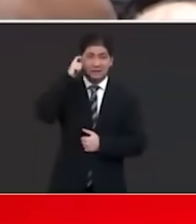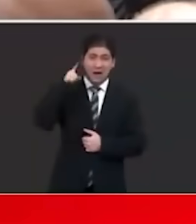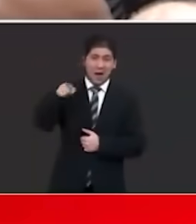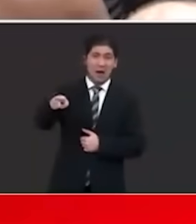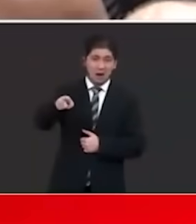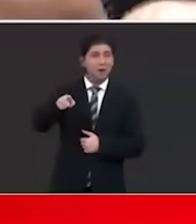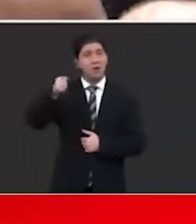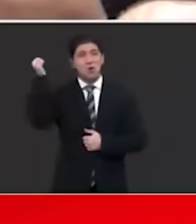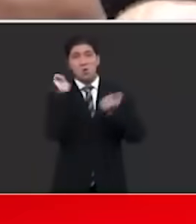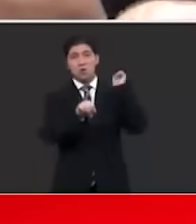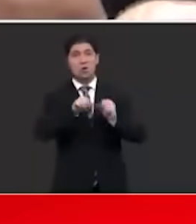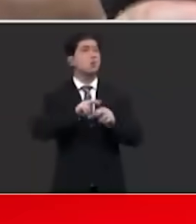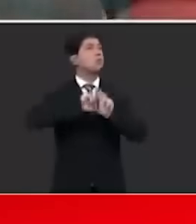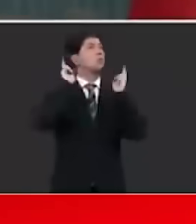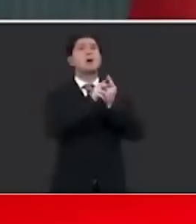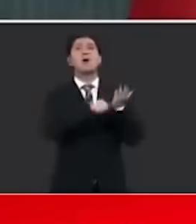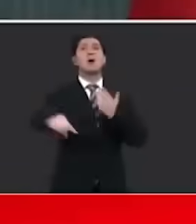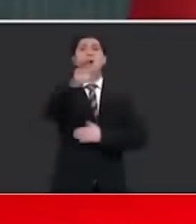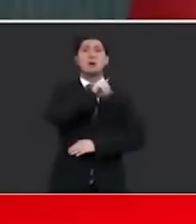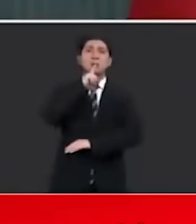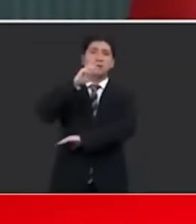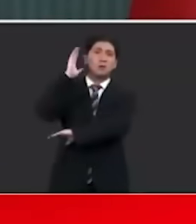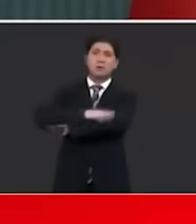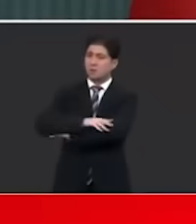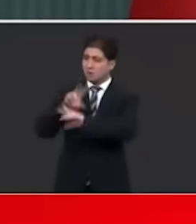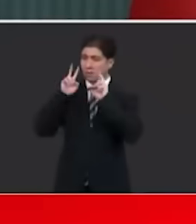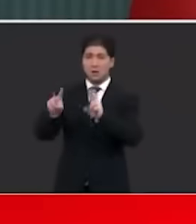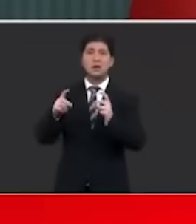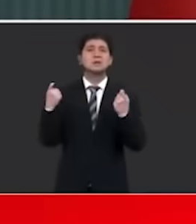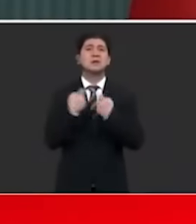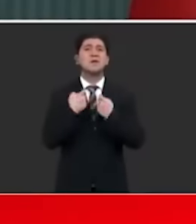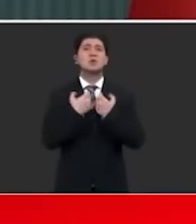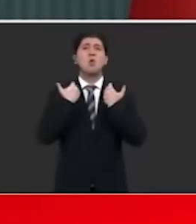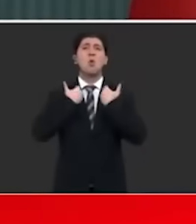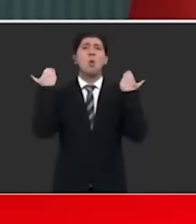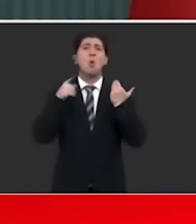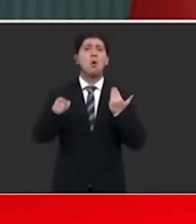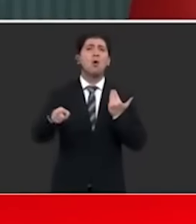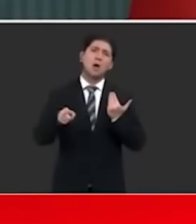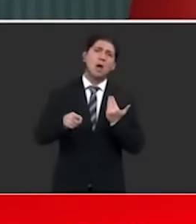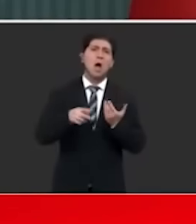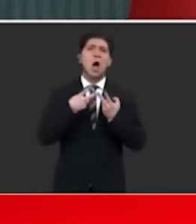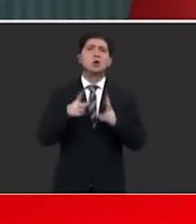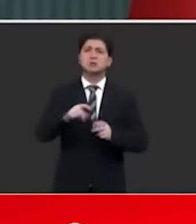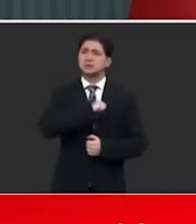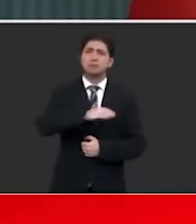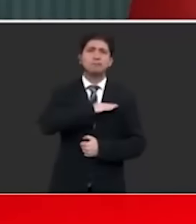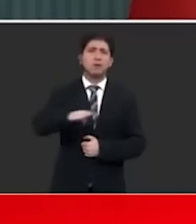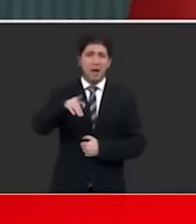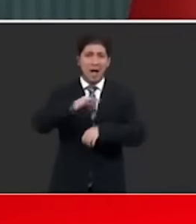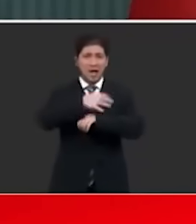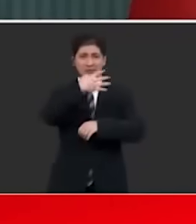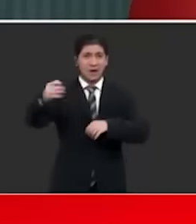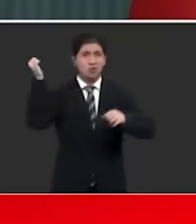sessizce seyretti. Hatta savaş hukukunu açık ihlali olan hastane